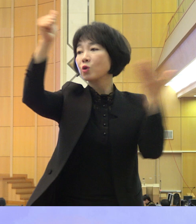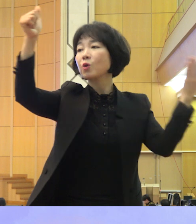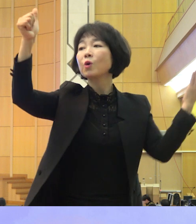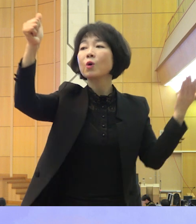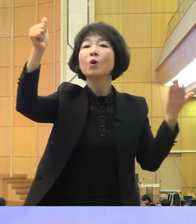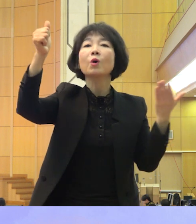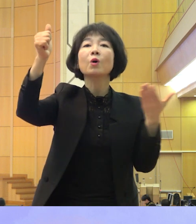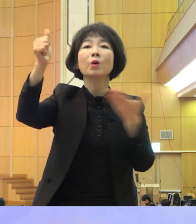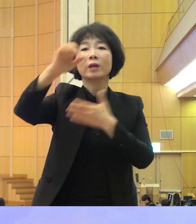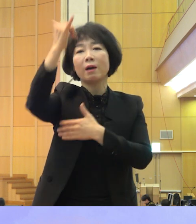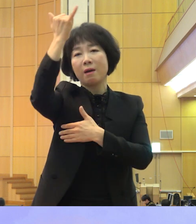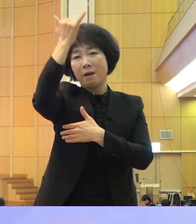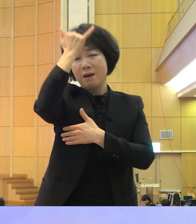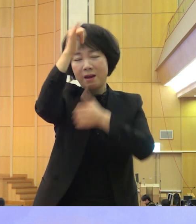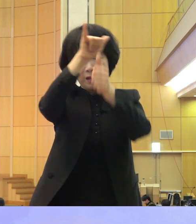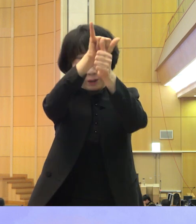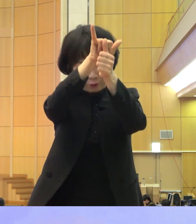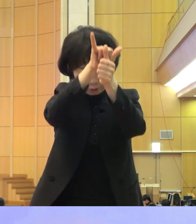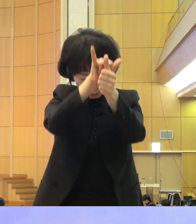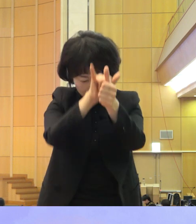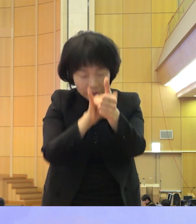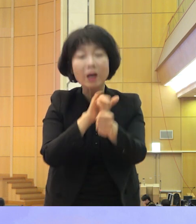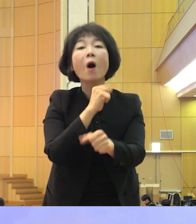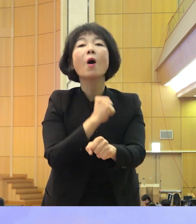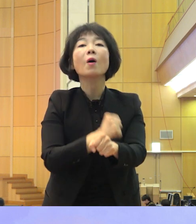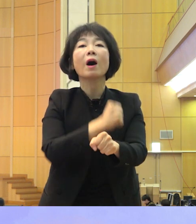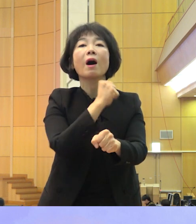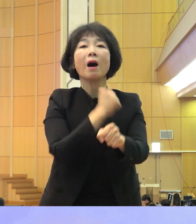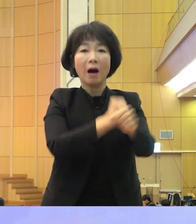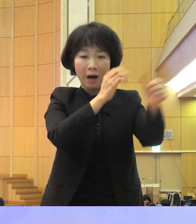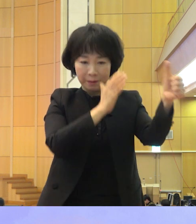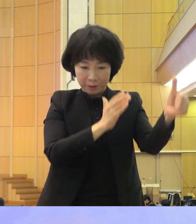사랑으로 주께